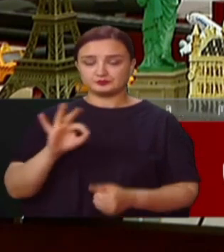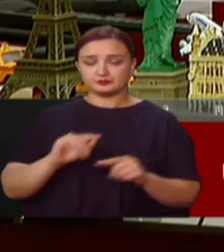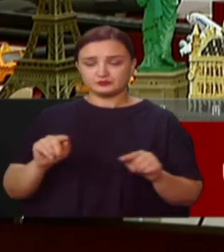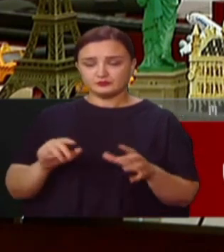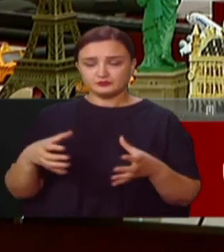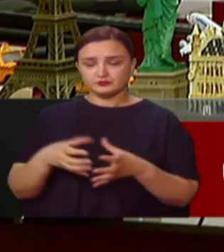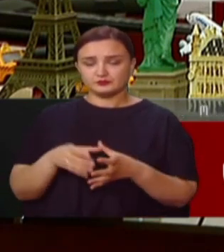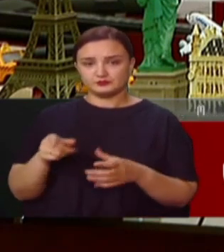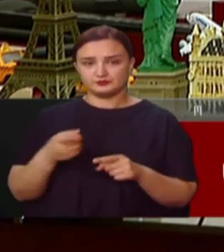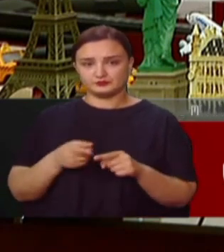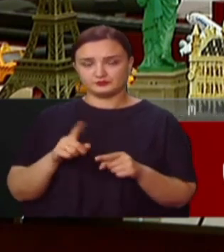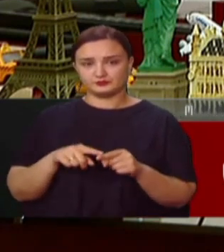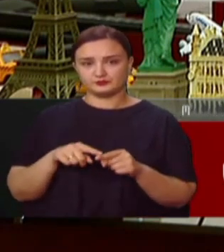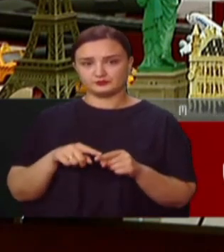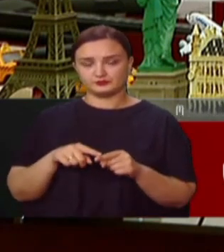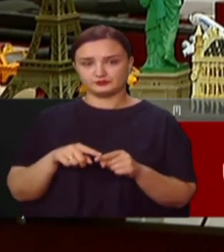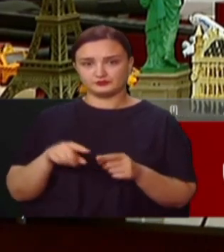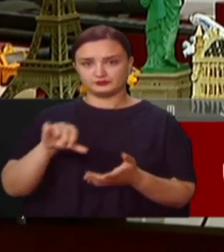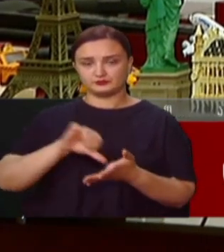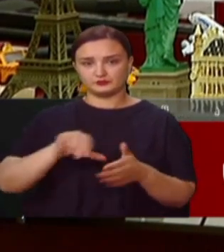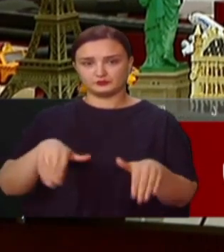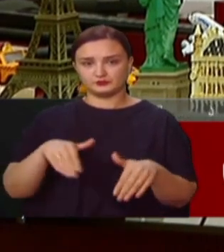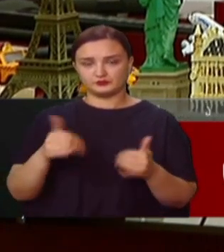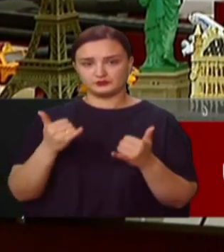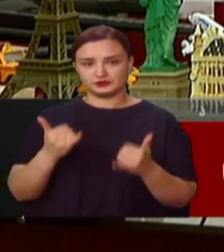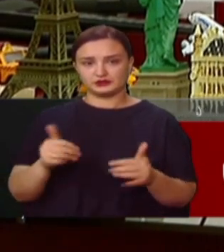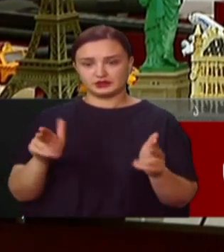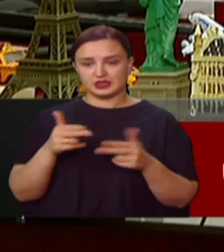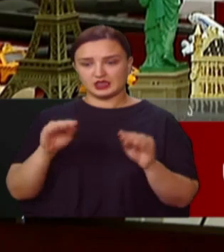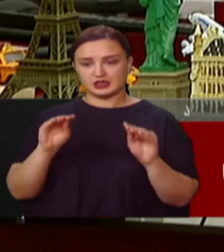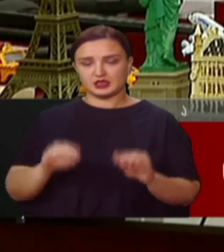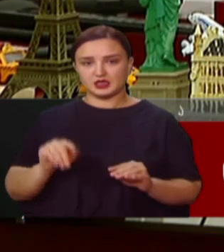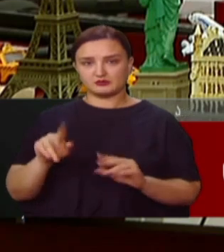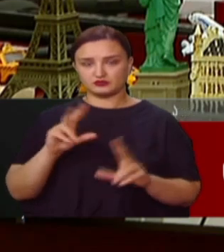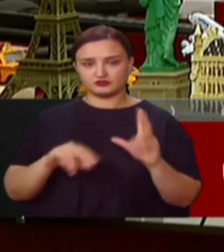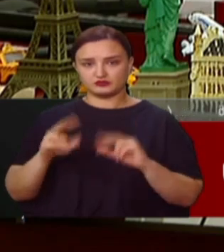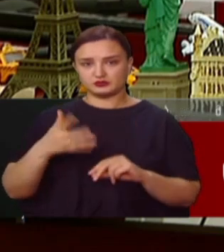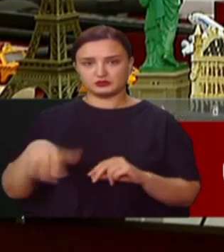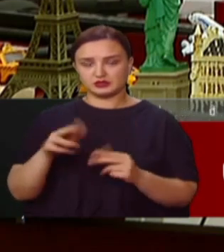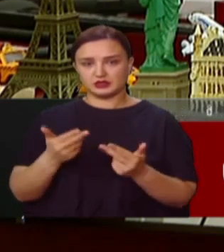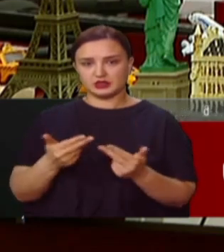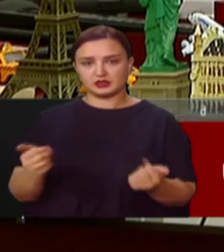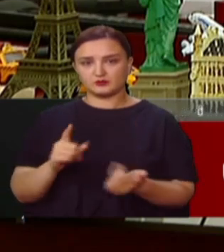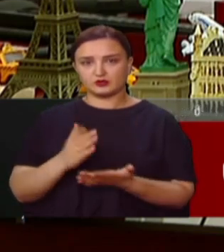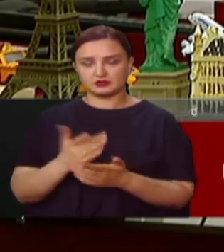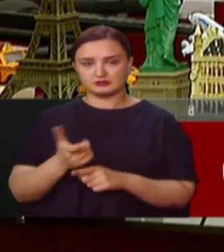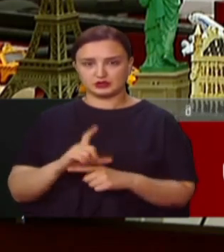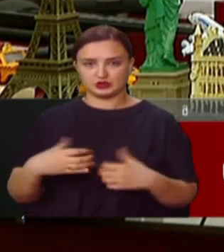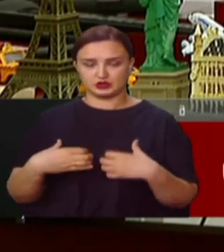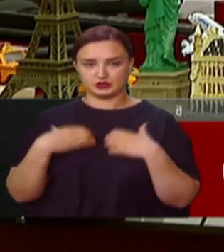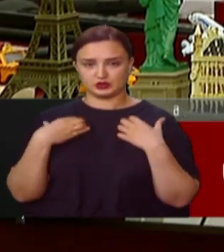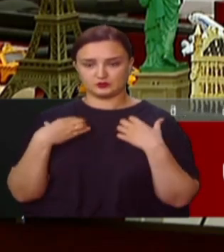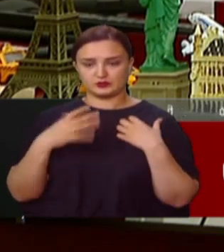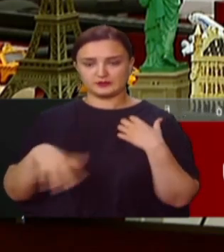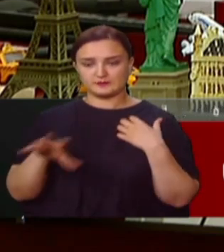ოპოზიციას, რომელიც არ ესწრება დღეს ანგარიშს, ამით ფაქტობრივად ისინი აღიარებენ, რომ არიან ძალიან შეშინებულები